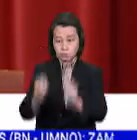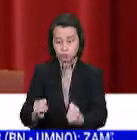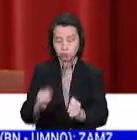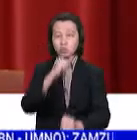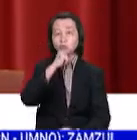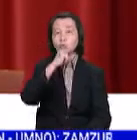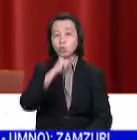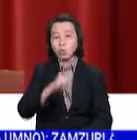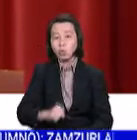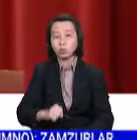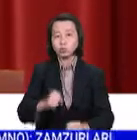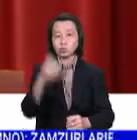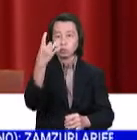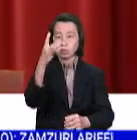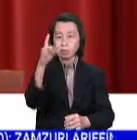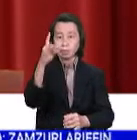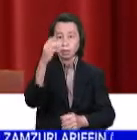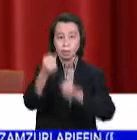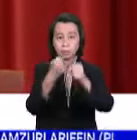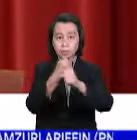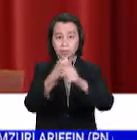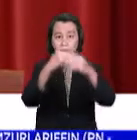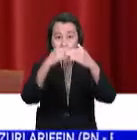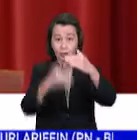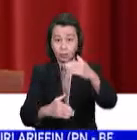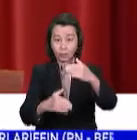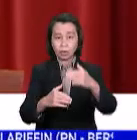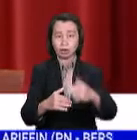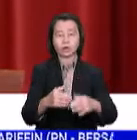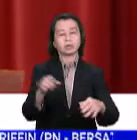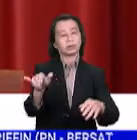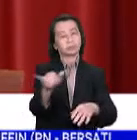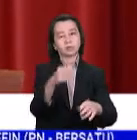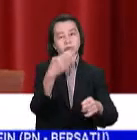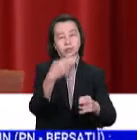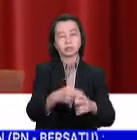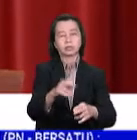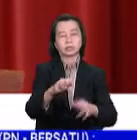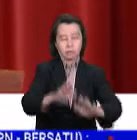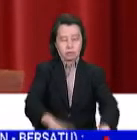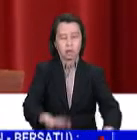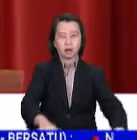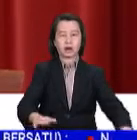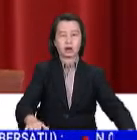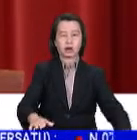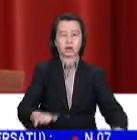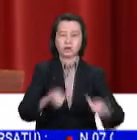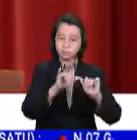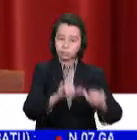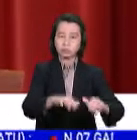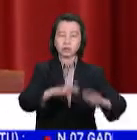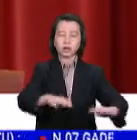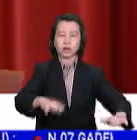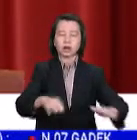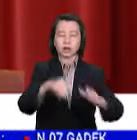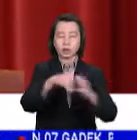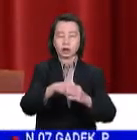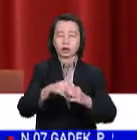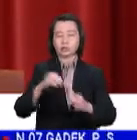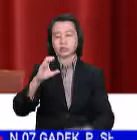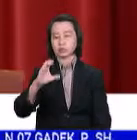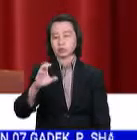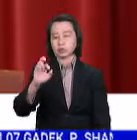di bawah 18 tahun didefinisikan sebagai seorang kanak-kanak seperti yang termaktub dalam